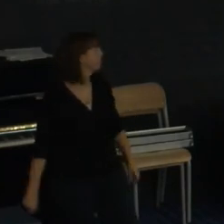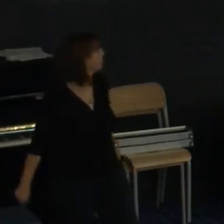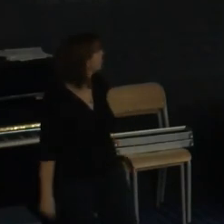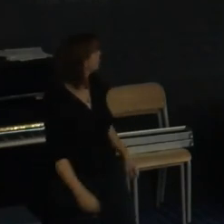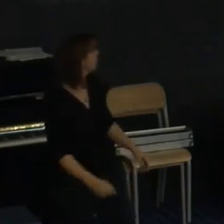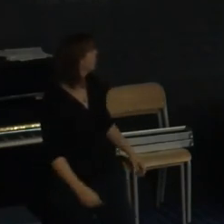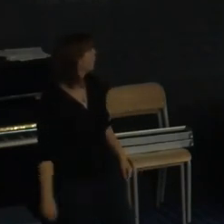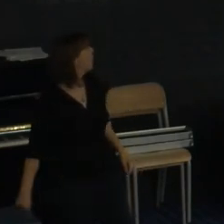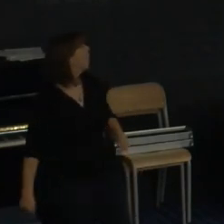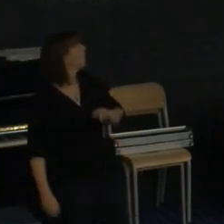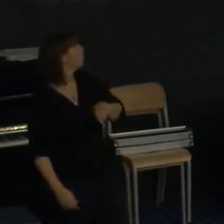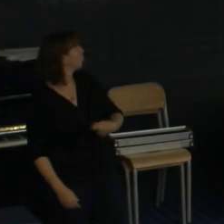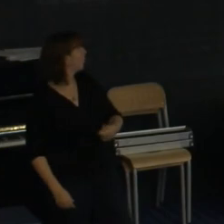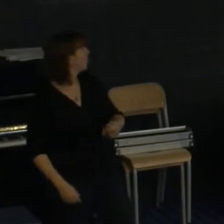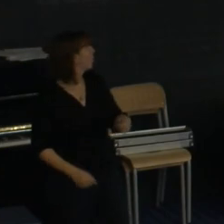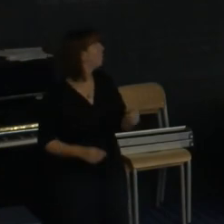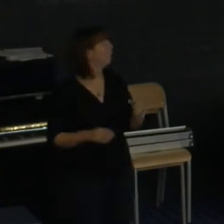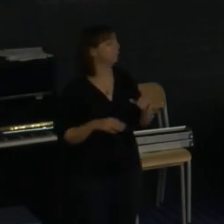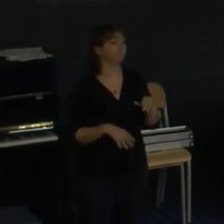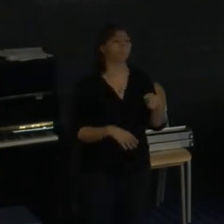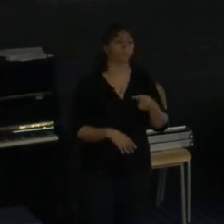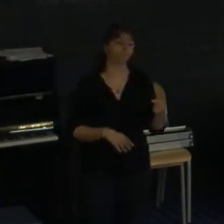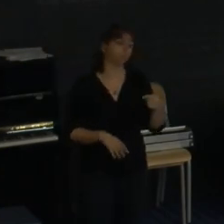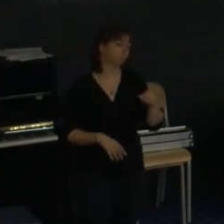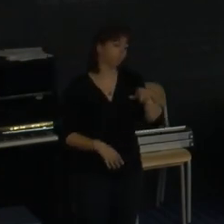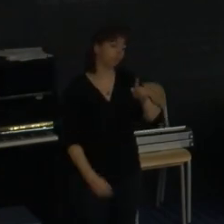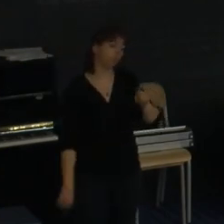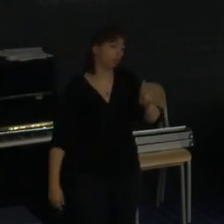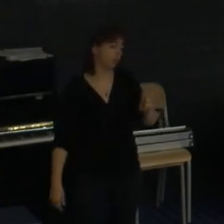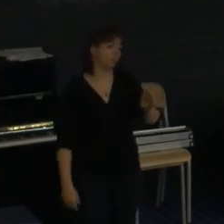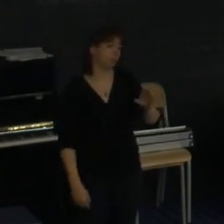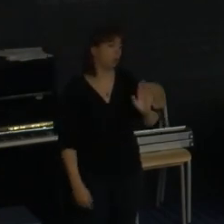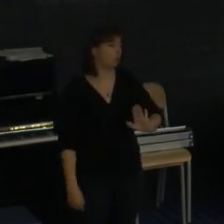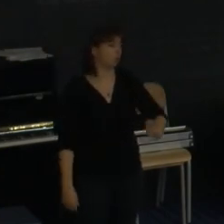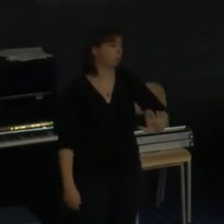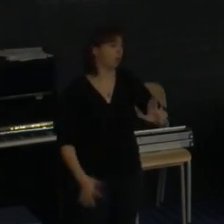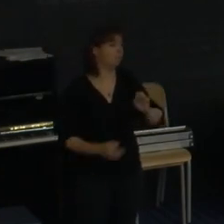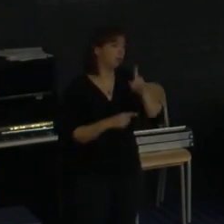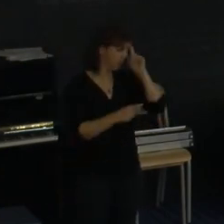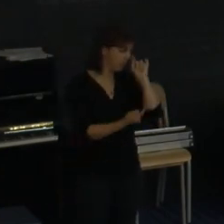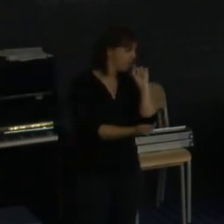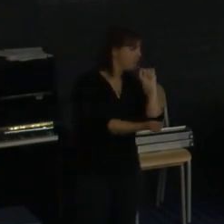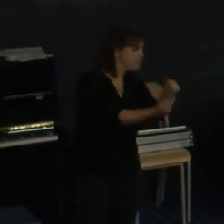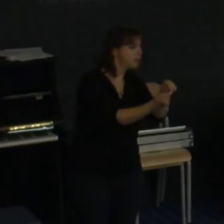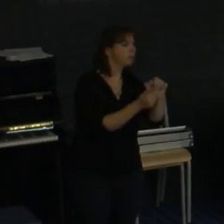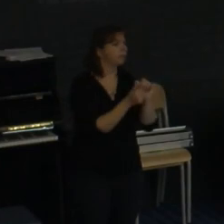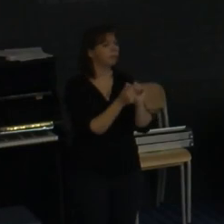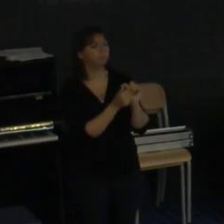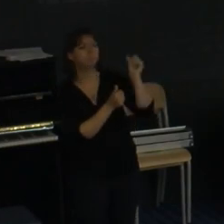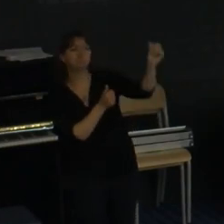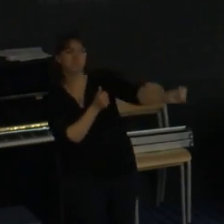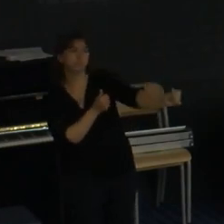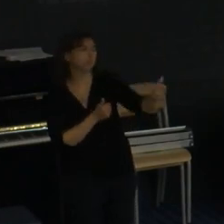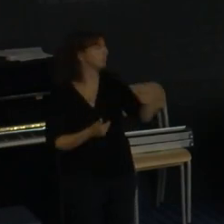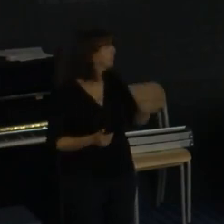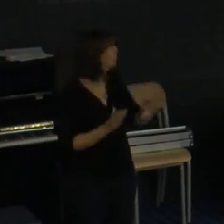le serveur, et on lance simplement le GDB tel quel. Donc avec target, extended remote, et on lui donne le remote.